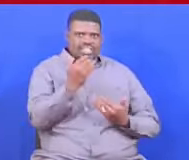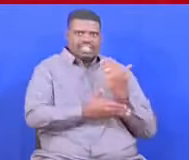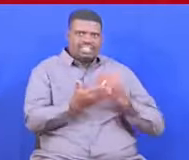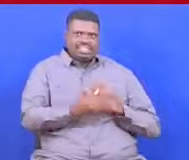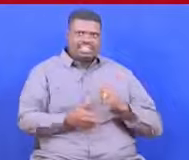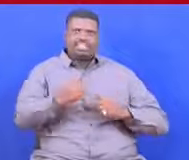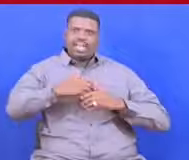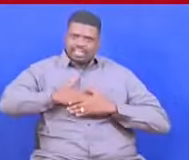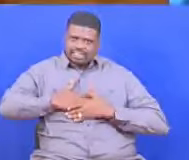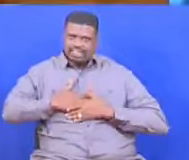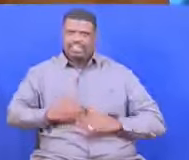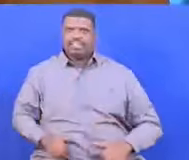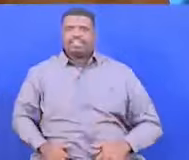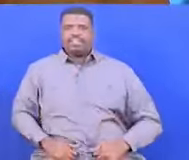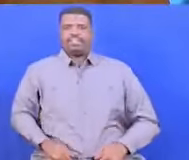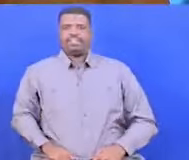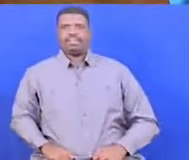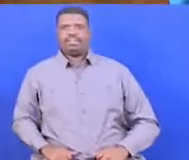Mheshimiwa Spika.